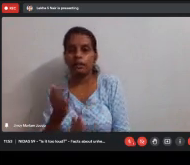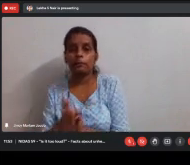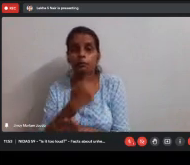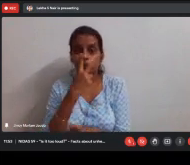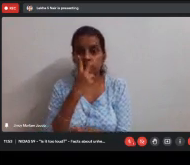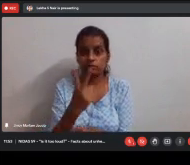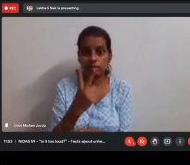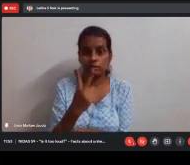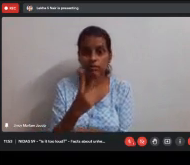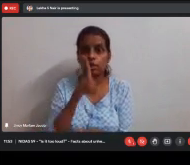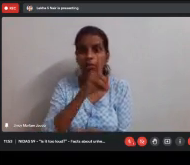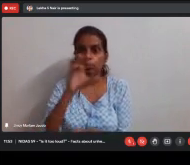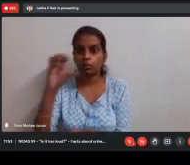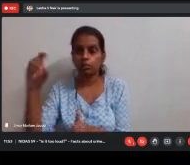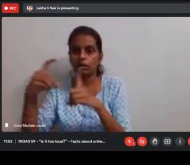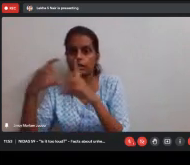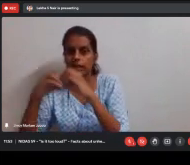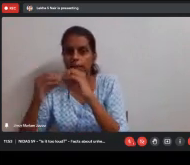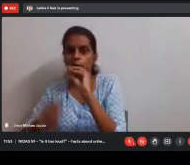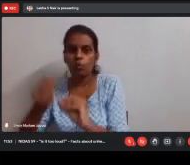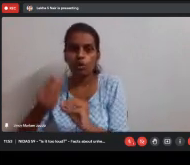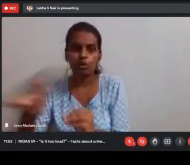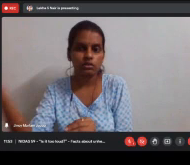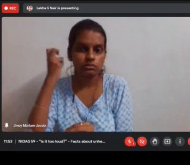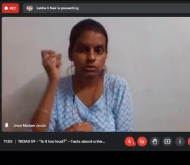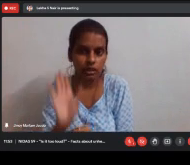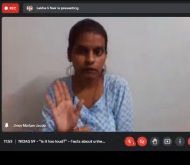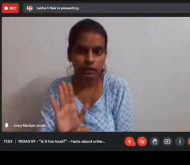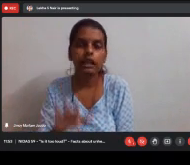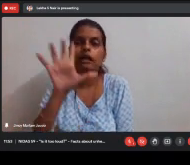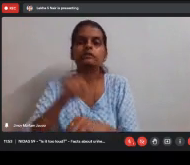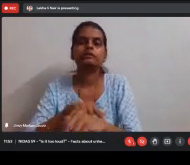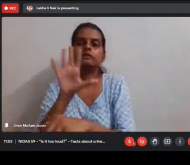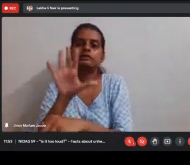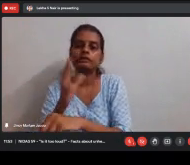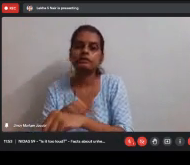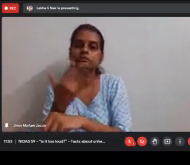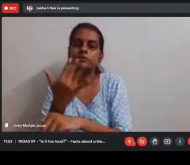വേണ്ടിയിട്ടുള്ള കേൾവി സംരക്ഷണത്തിന് വേണ്ടിയിട്ടുള്ള ഉപകരണങ്ങൾ കൃത്യമായി ഉപയോഗിക്കുക. നമ്മൾ വിചാരിക്കുക